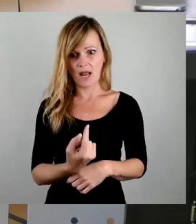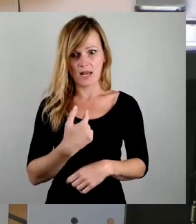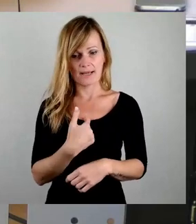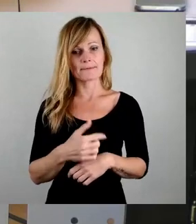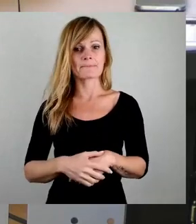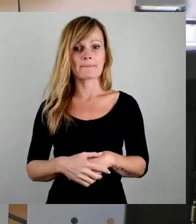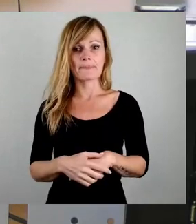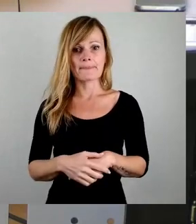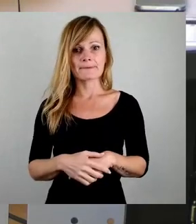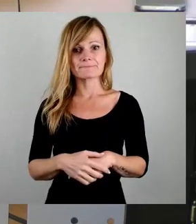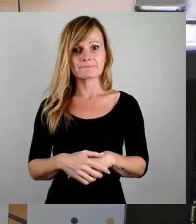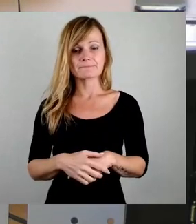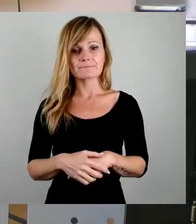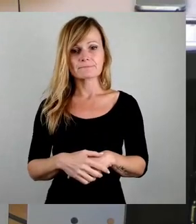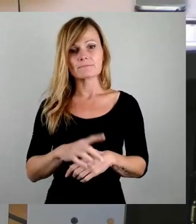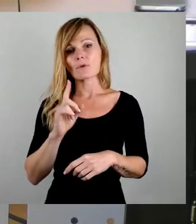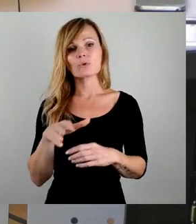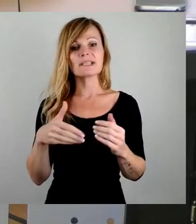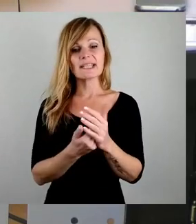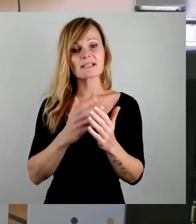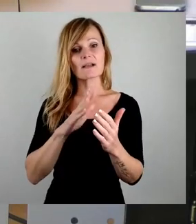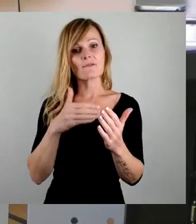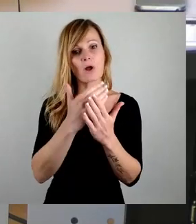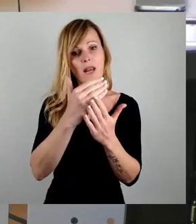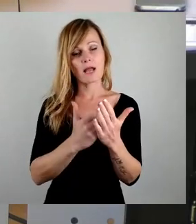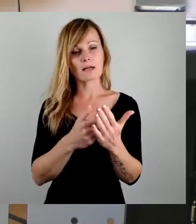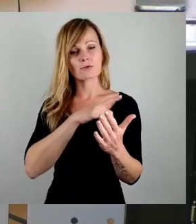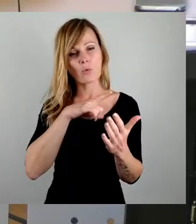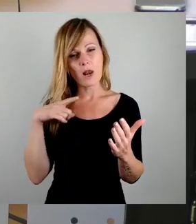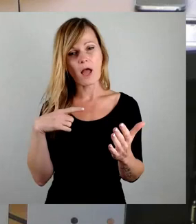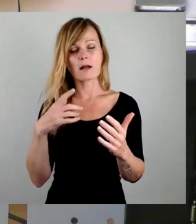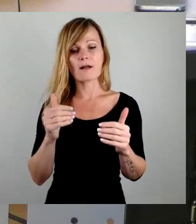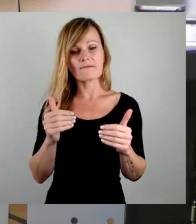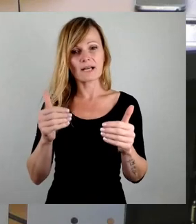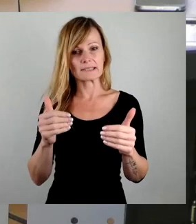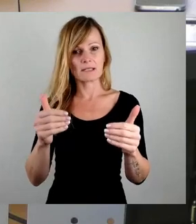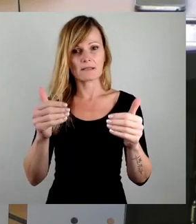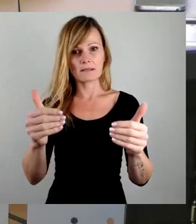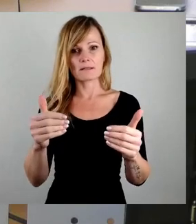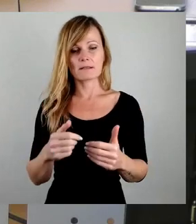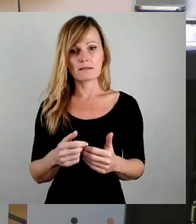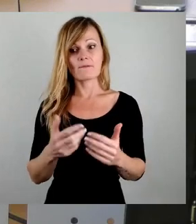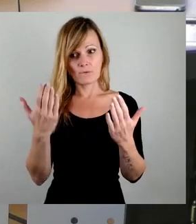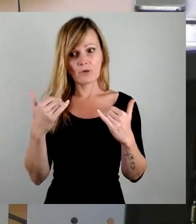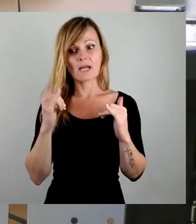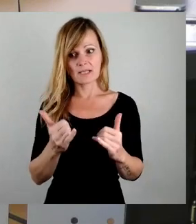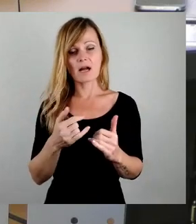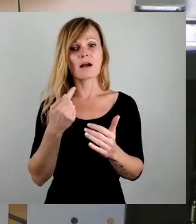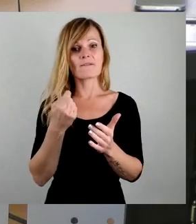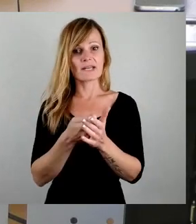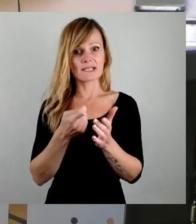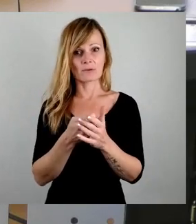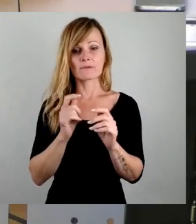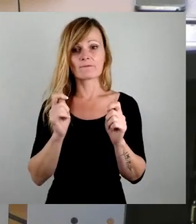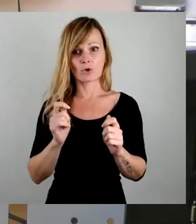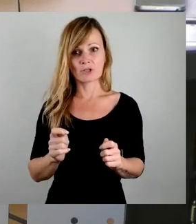so, dass diese Vorlage, die so lange vertagt wurde, hatte Finanzierungsvorschläge. Und ja, damit